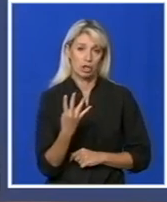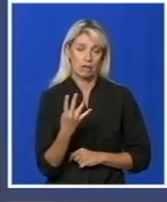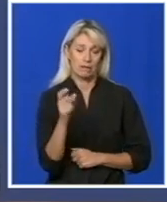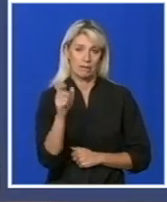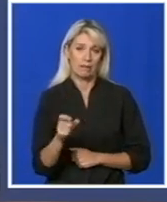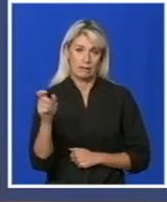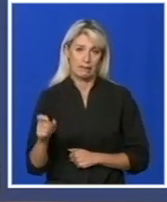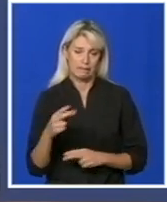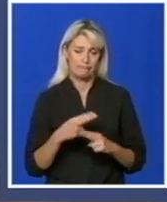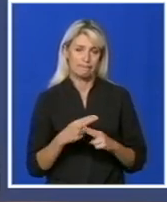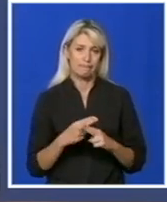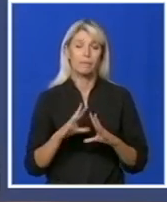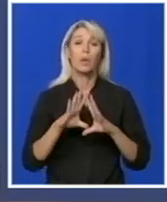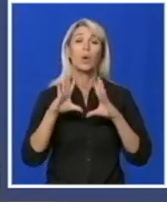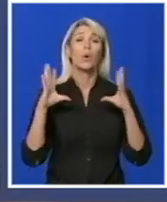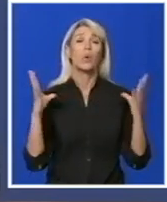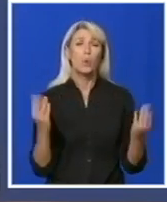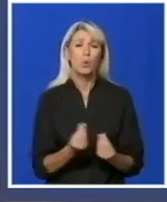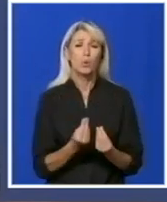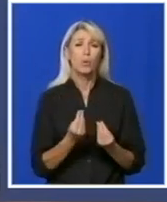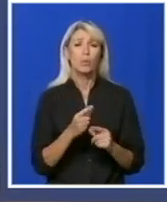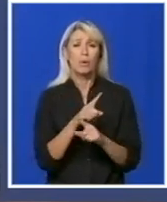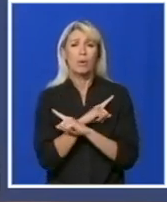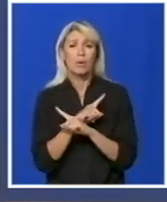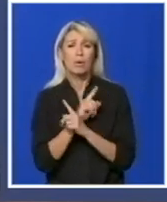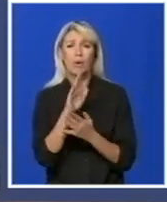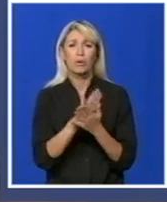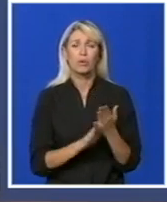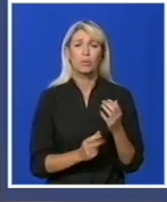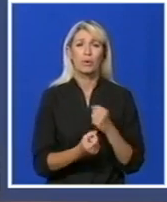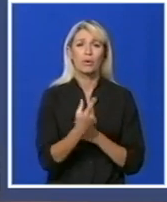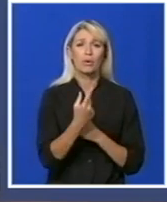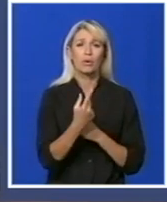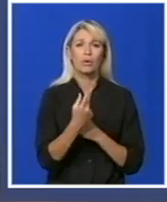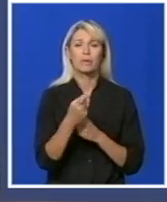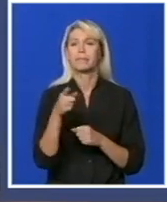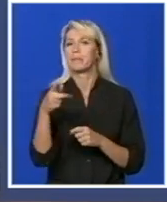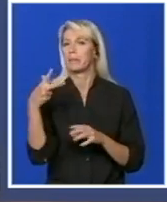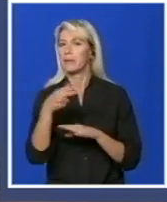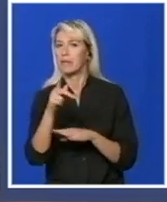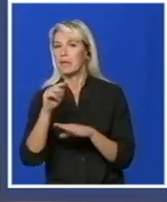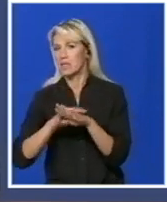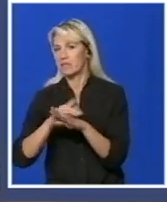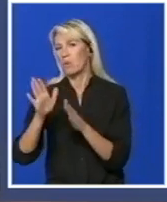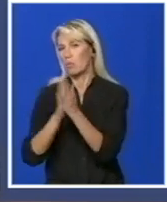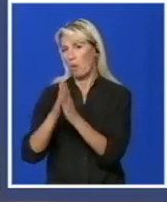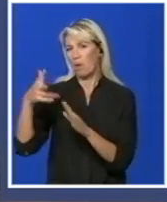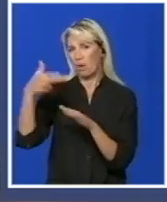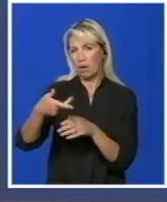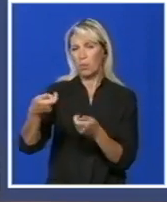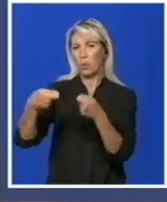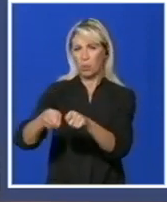pacijenta. Ukupan broj preminulih... Ja se izvinjam ako možete, molim vas da isključite mobilne telefone.